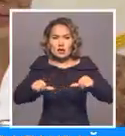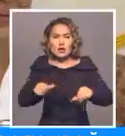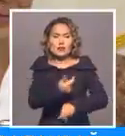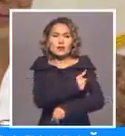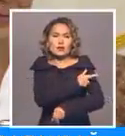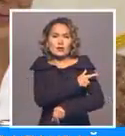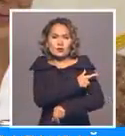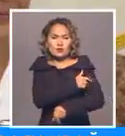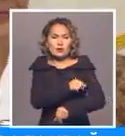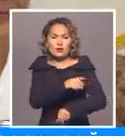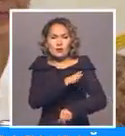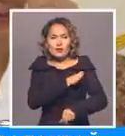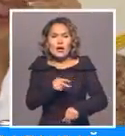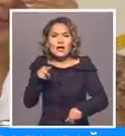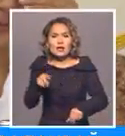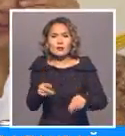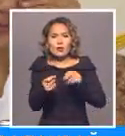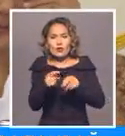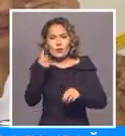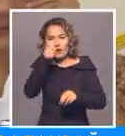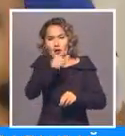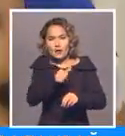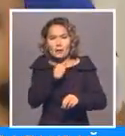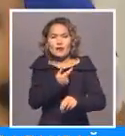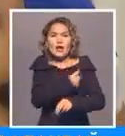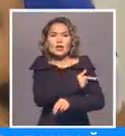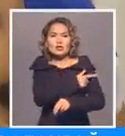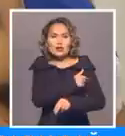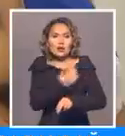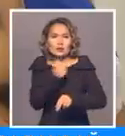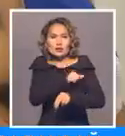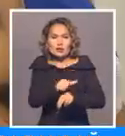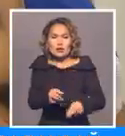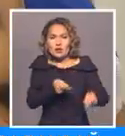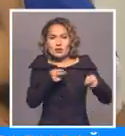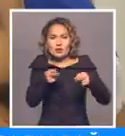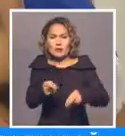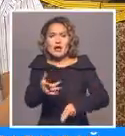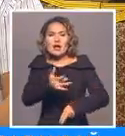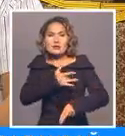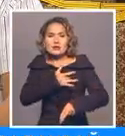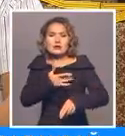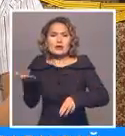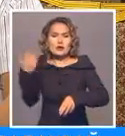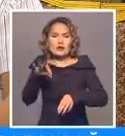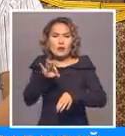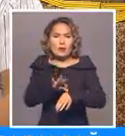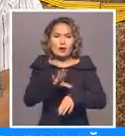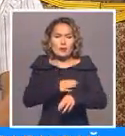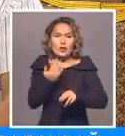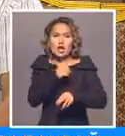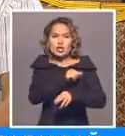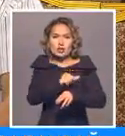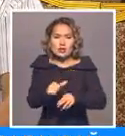түмендік дәрігерлер. Самғатқа 2011 жылы жергілікті дәрігерлер баланың жүрегінде ақау бар деп диагноз қояды. Артынша шетелдік